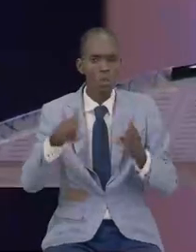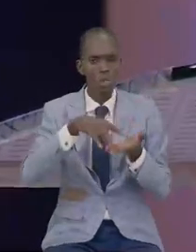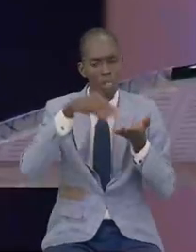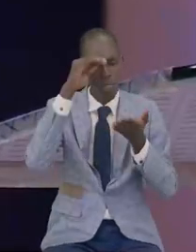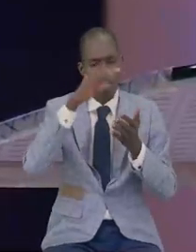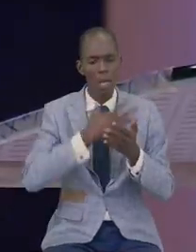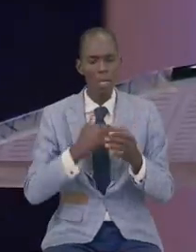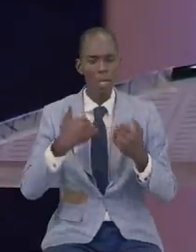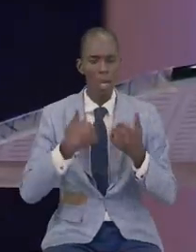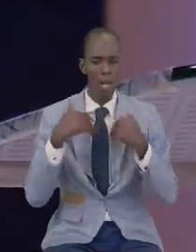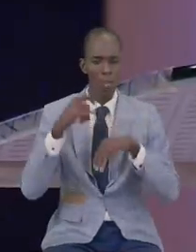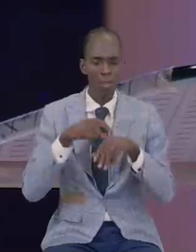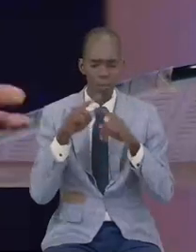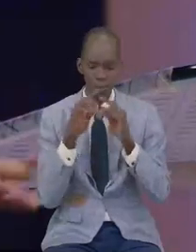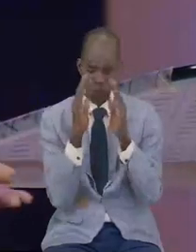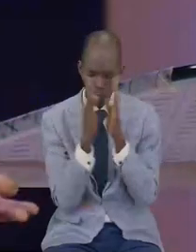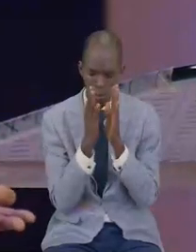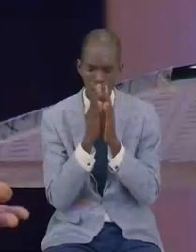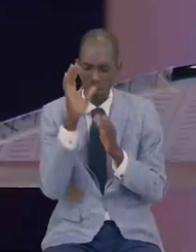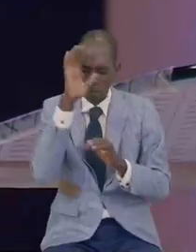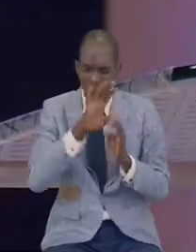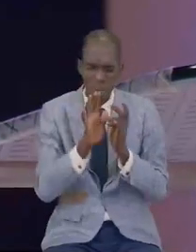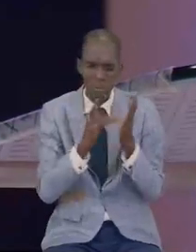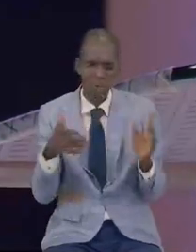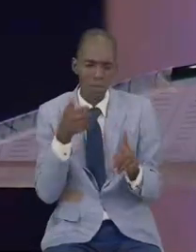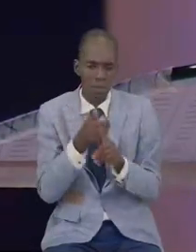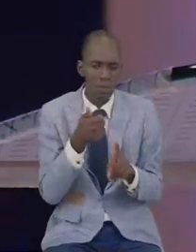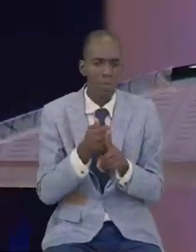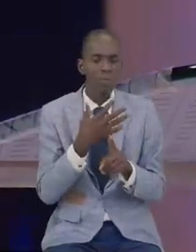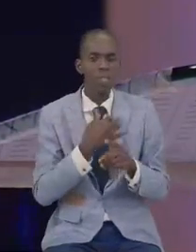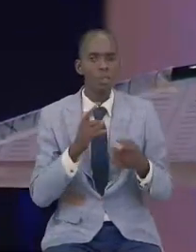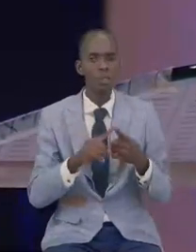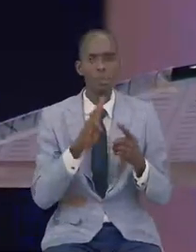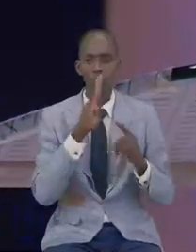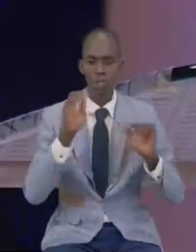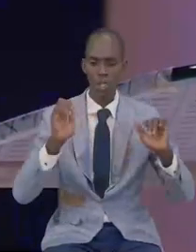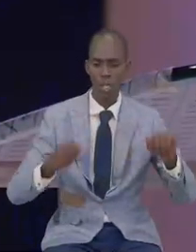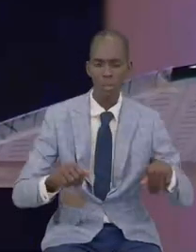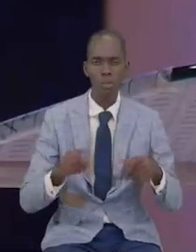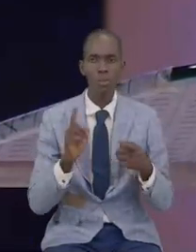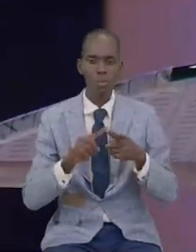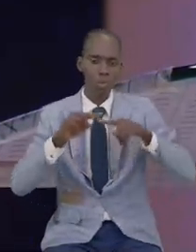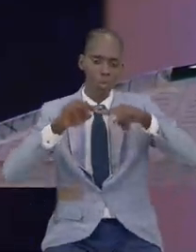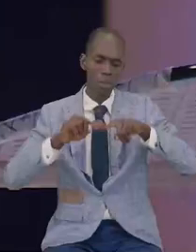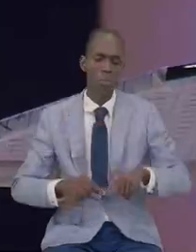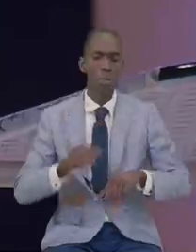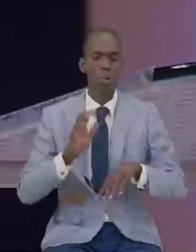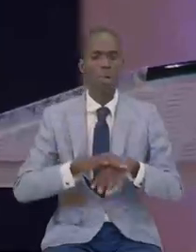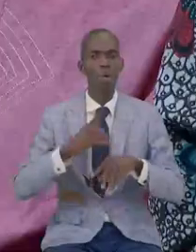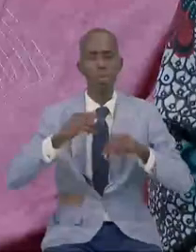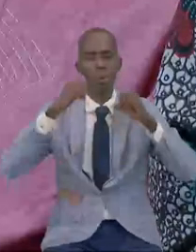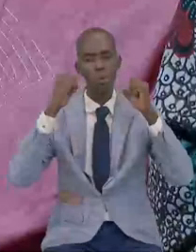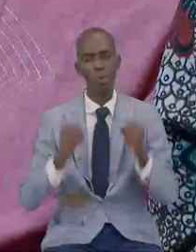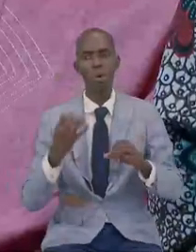à part pour sonder les Écritures pour eux-mêmes. Ils ont mis le temps à part pour être en mesure de s'appuyer sur la puissance